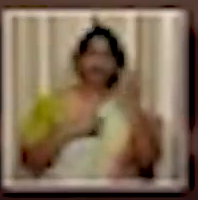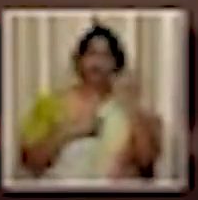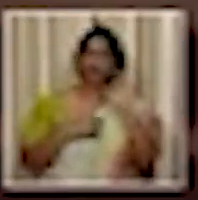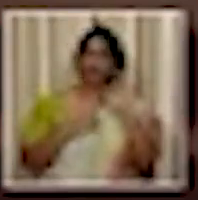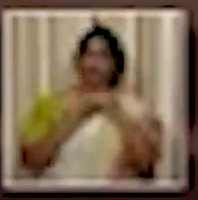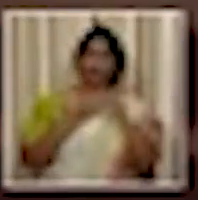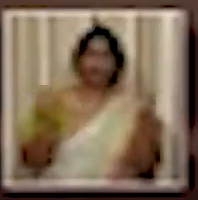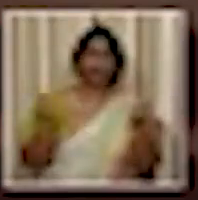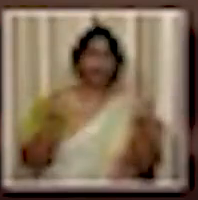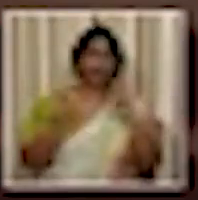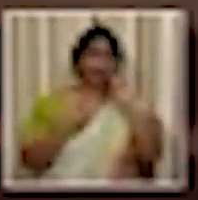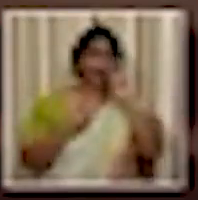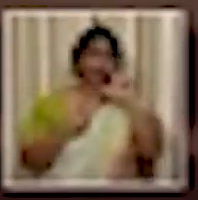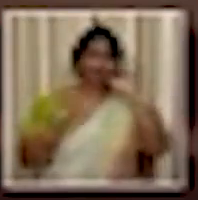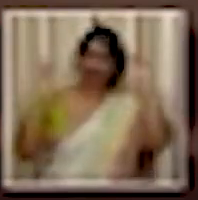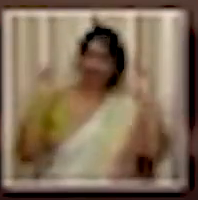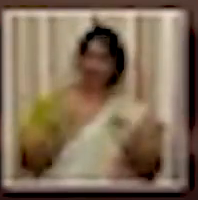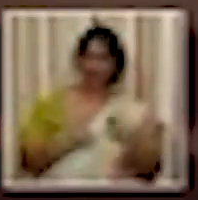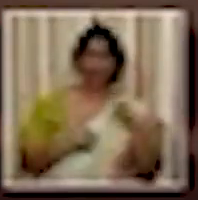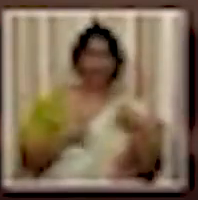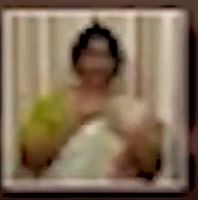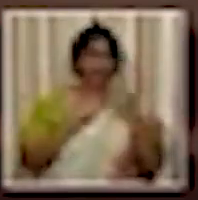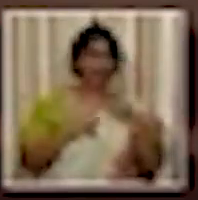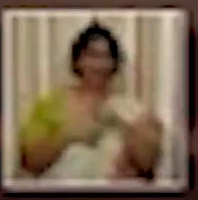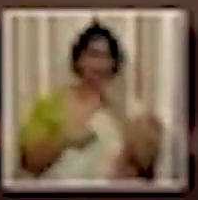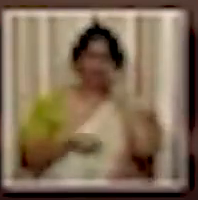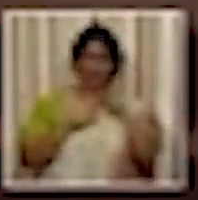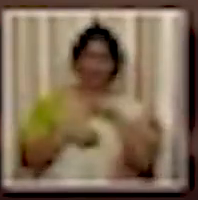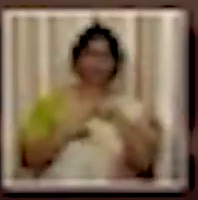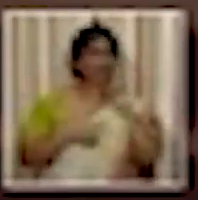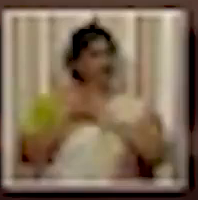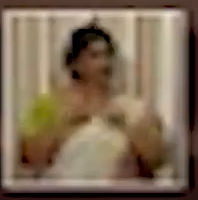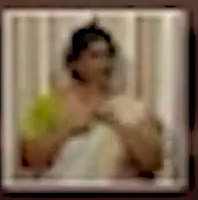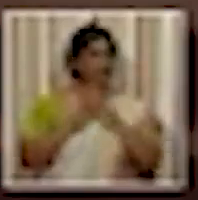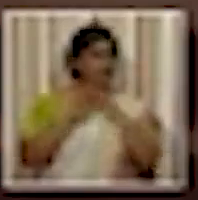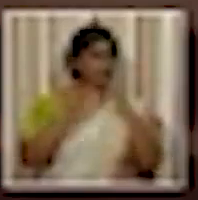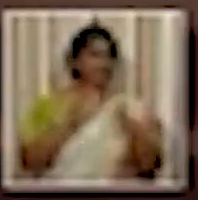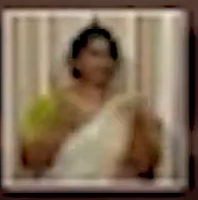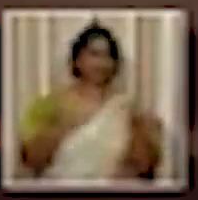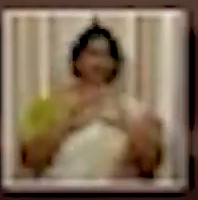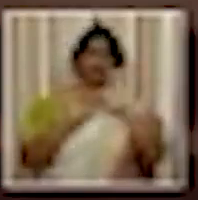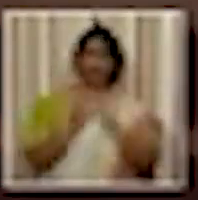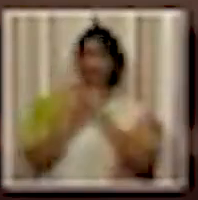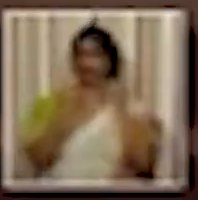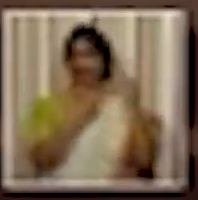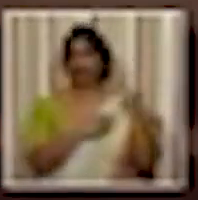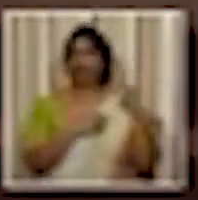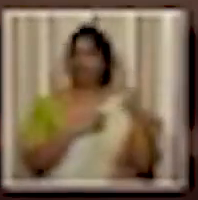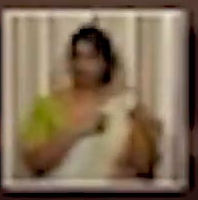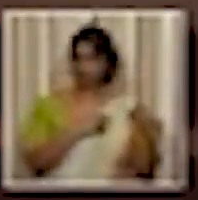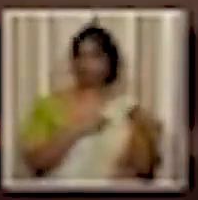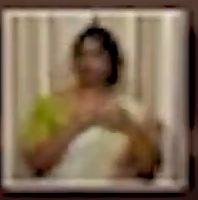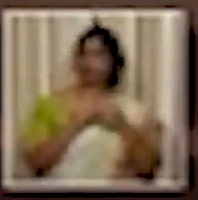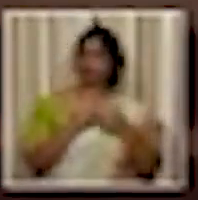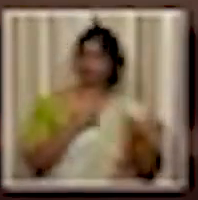2015 වෙනකොට කඩ 28කට අඩු වෙලා තියෙනවා. ඊට පස්සේ ඒ මිනිසුන් එක්ක කතා කරලා බොහෝ දෙනෙක් ආපහු කඩ බාර දීලා තියෙනවා. මේක මේ